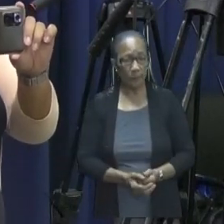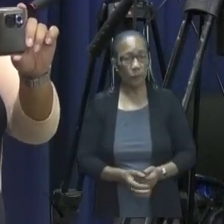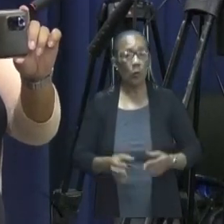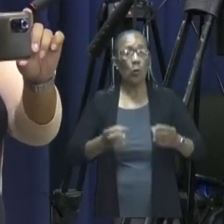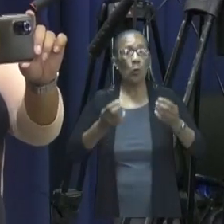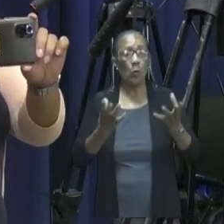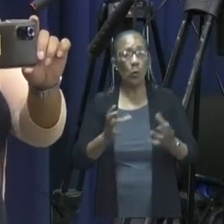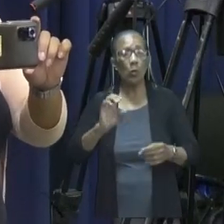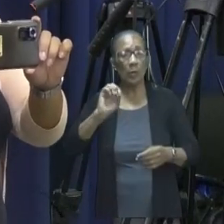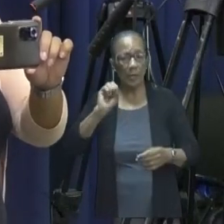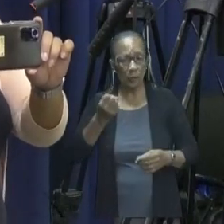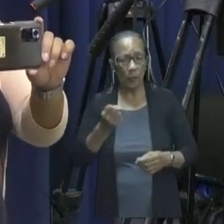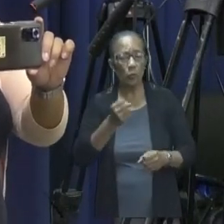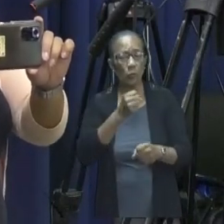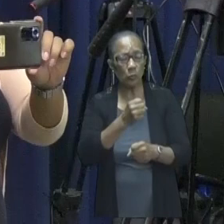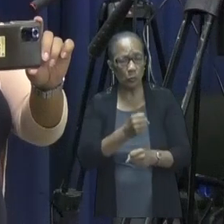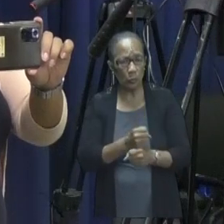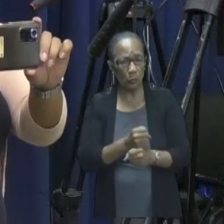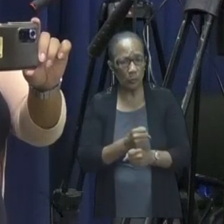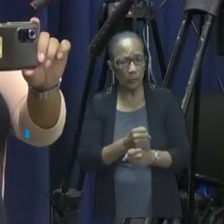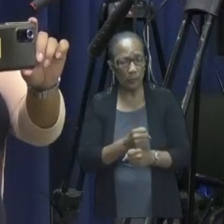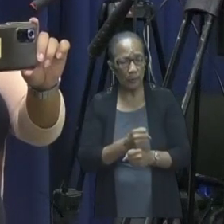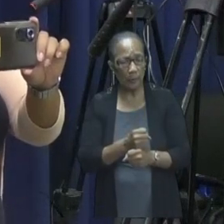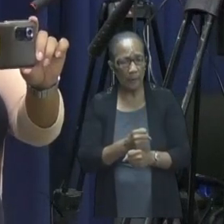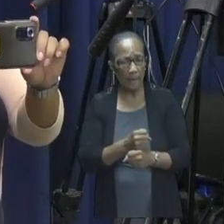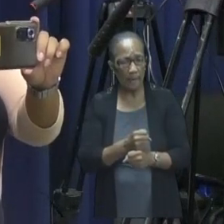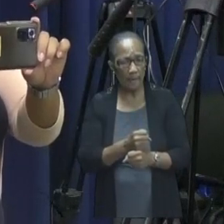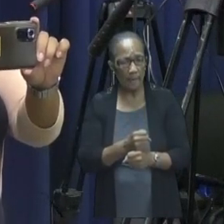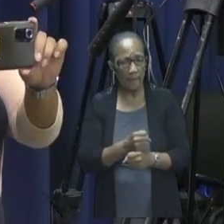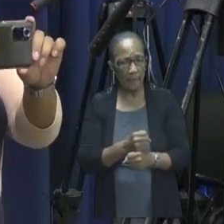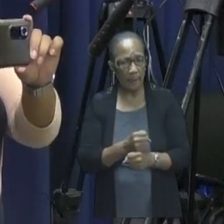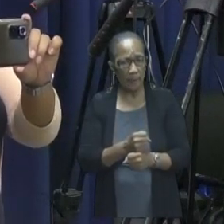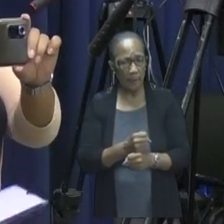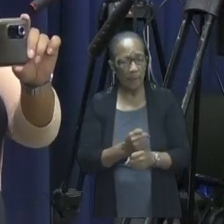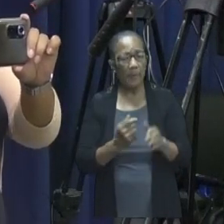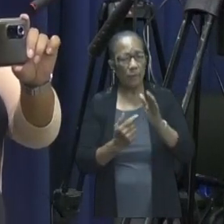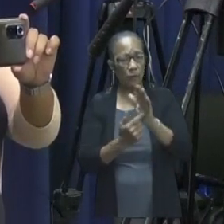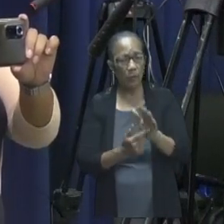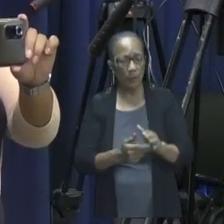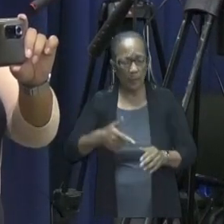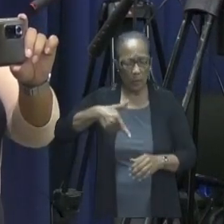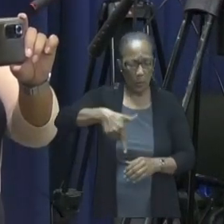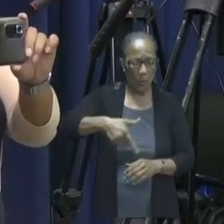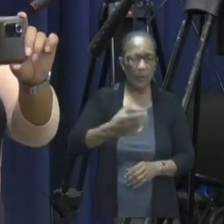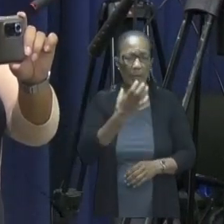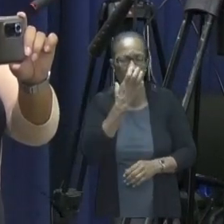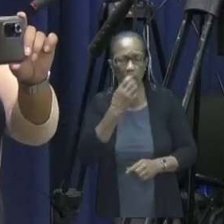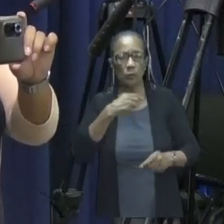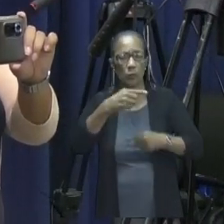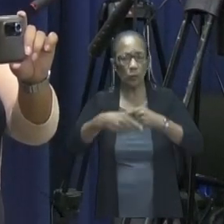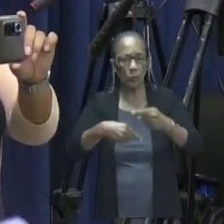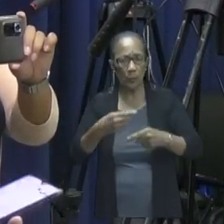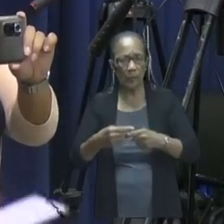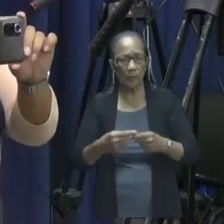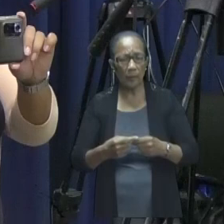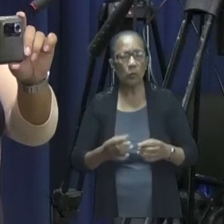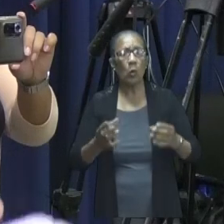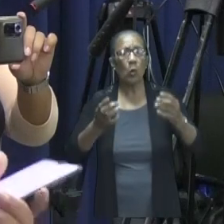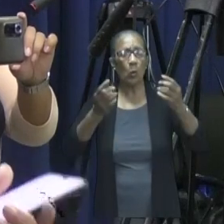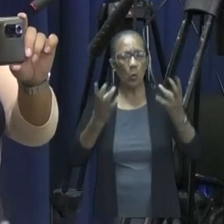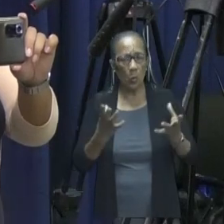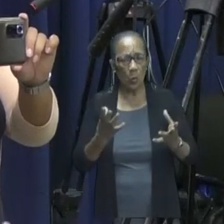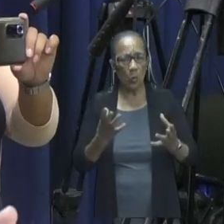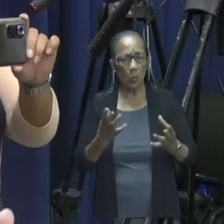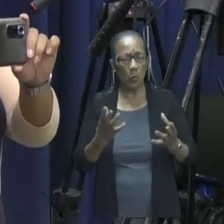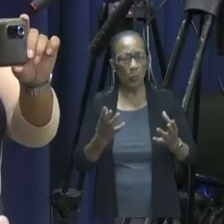we dat ook creme trouwens waar we gaan oil and gas ontwikkelen we gaan meer uitstoten hoe gaan we daar